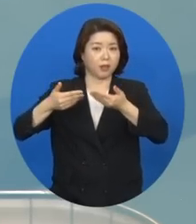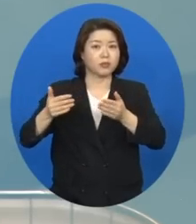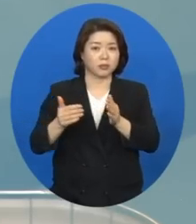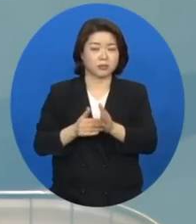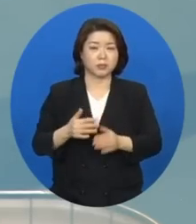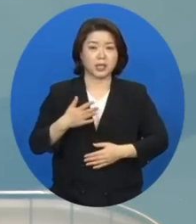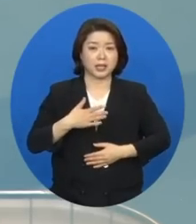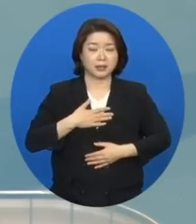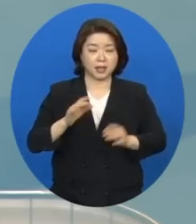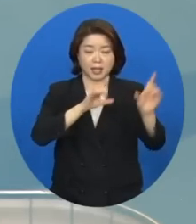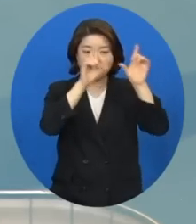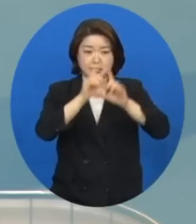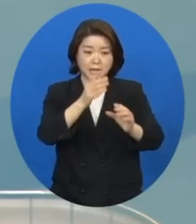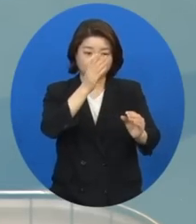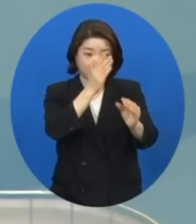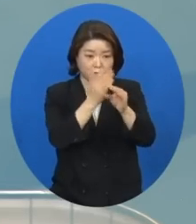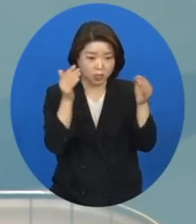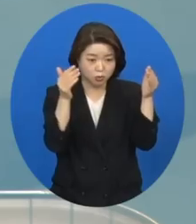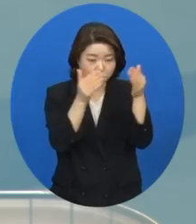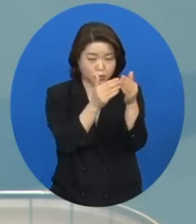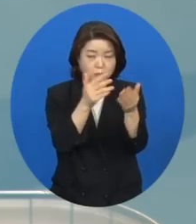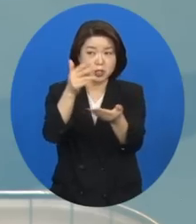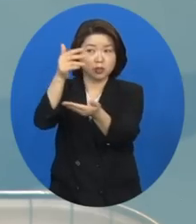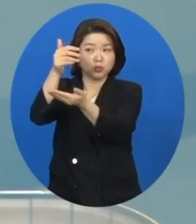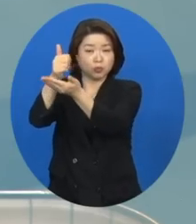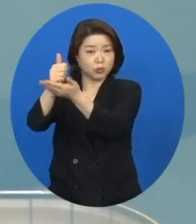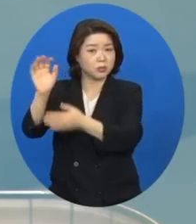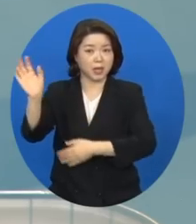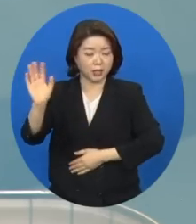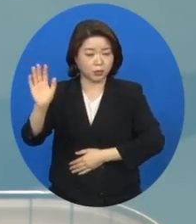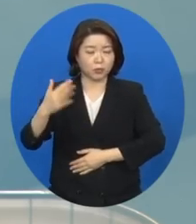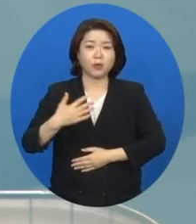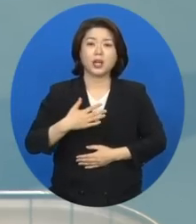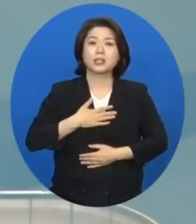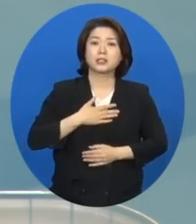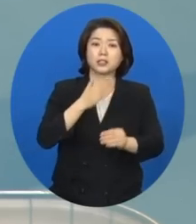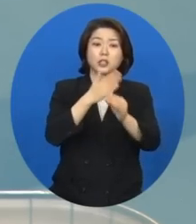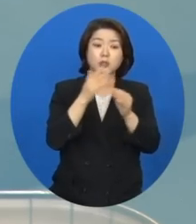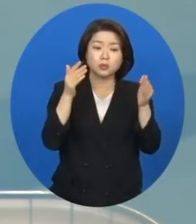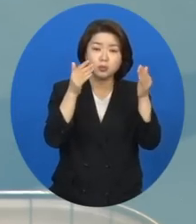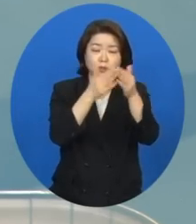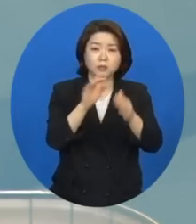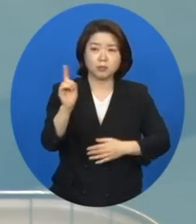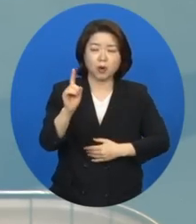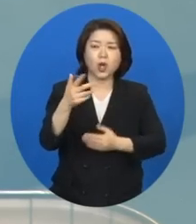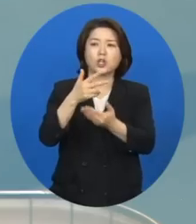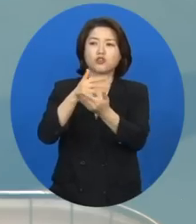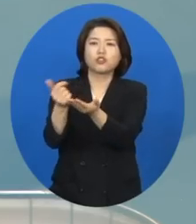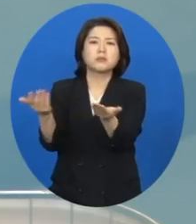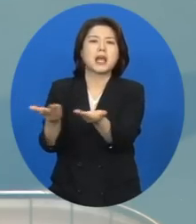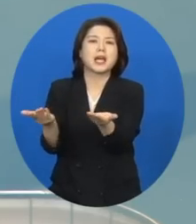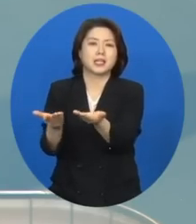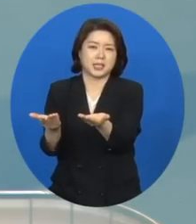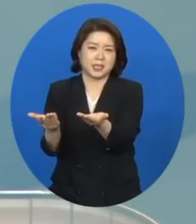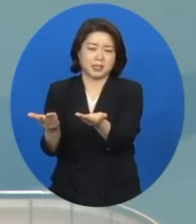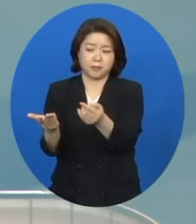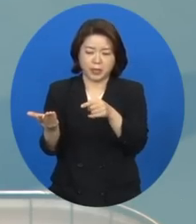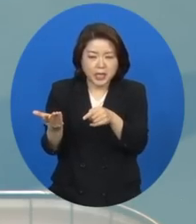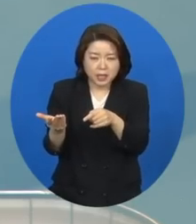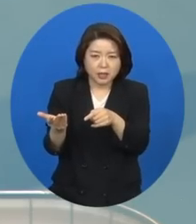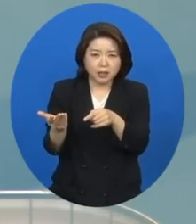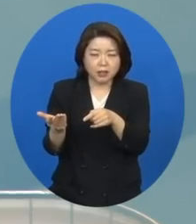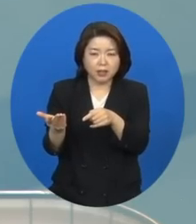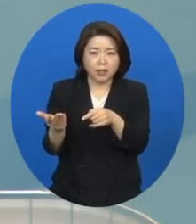삶의 초점이 주님이 아니었습니다. 제 삶의 초점은 언제나 주의 일이었어요.